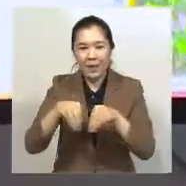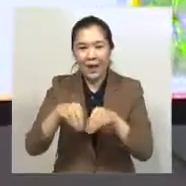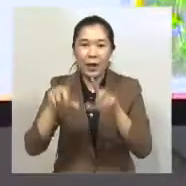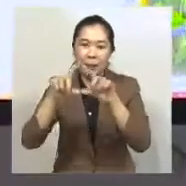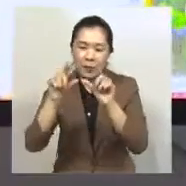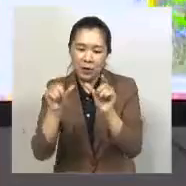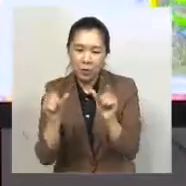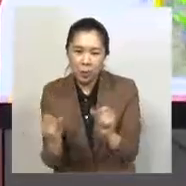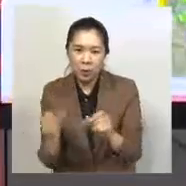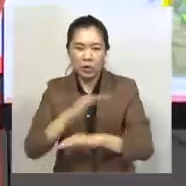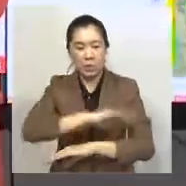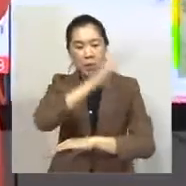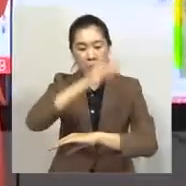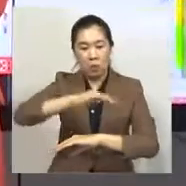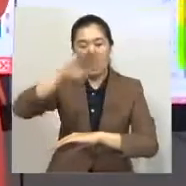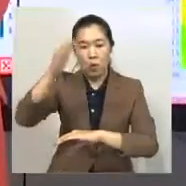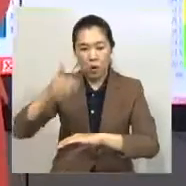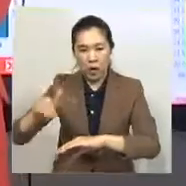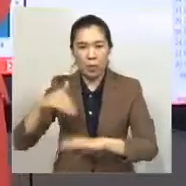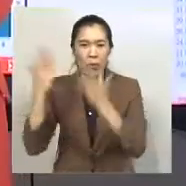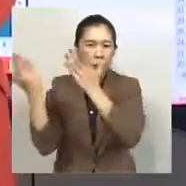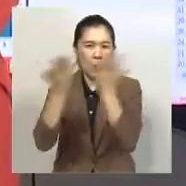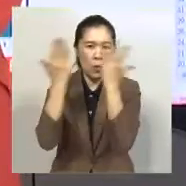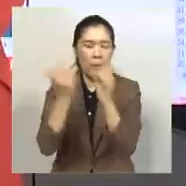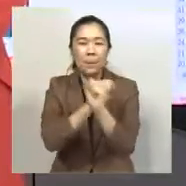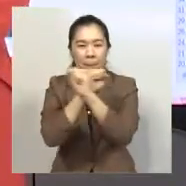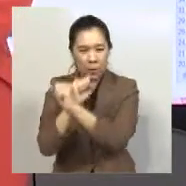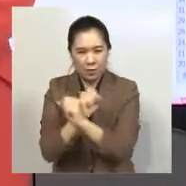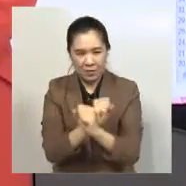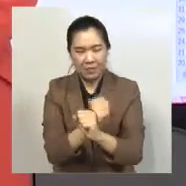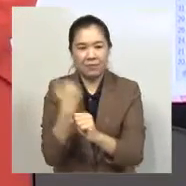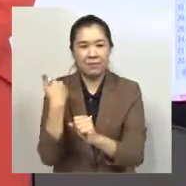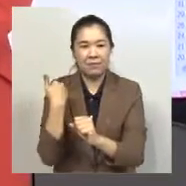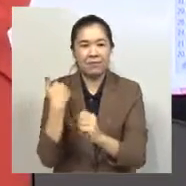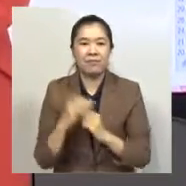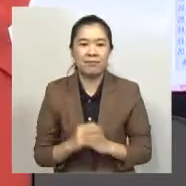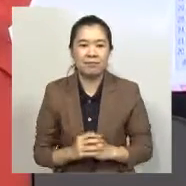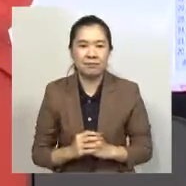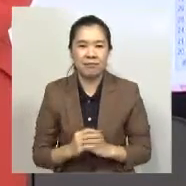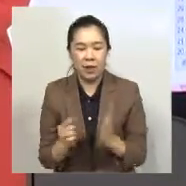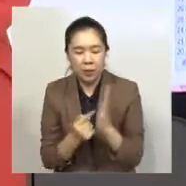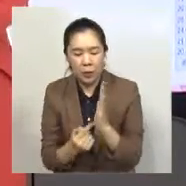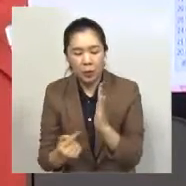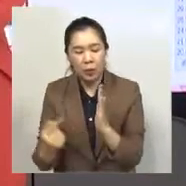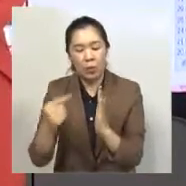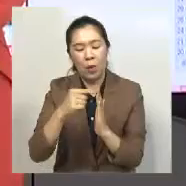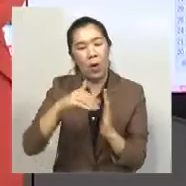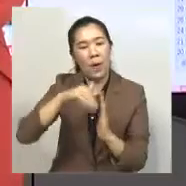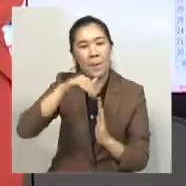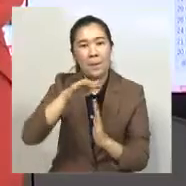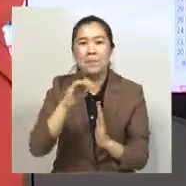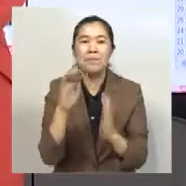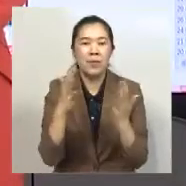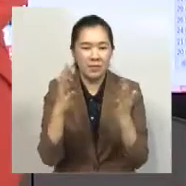กเขาข้อเขาอะไรต่างกันไว้ค่อนข้างเยอะดีไม่ดีเนี่ยพายุลูกนี้อาจจะไปไม่ถึงเหนือแต่ว่าจะเหลือ